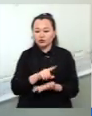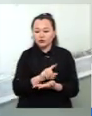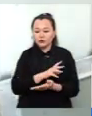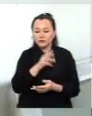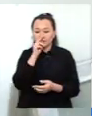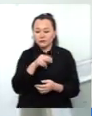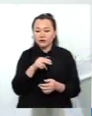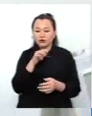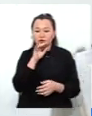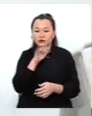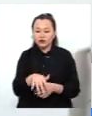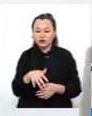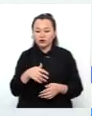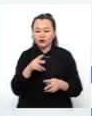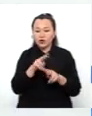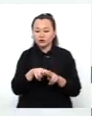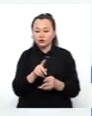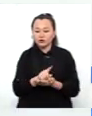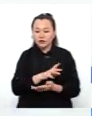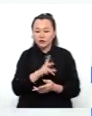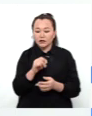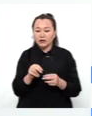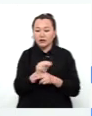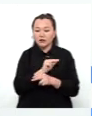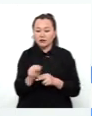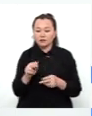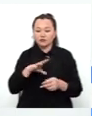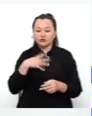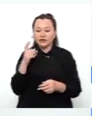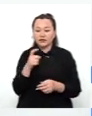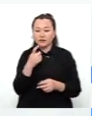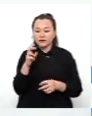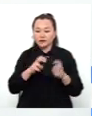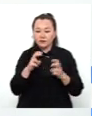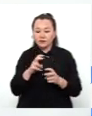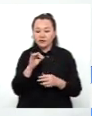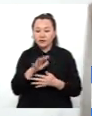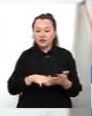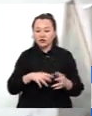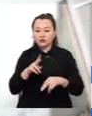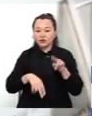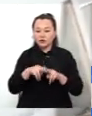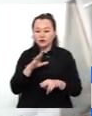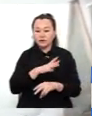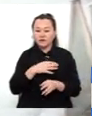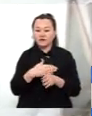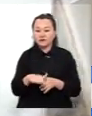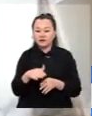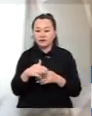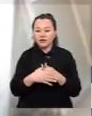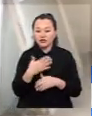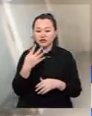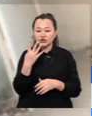осужденные к пожизненному заключению. На реконструкцию бывшего химического завода и дальнейшее строительство было выделено